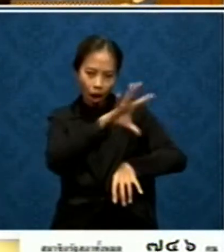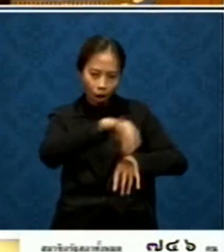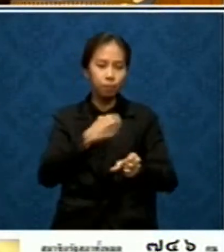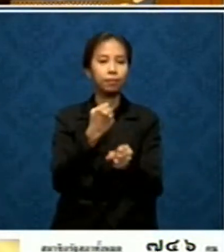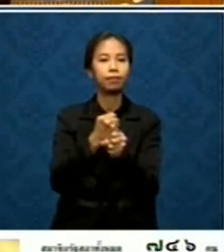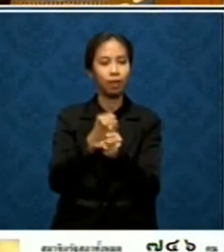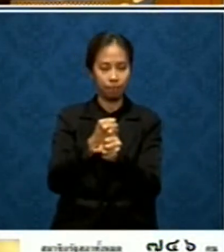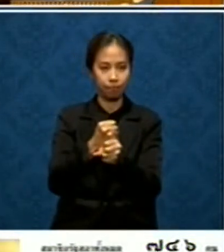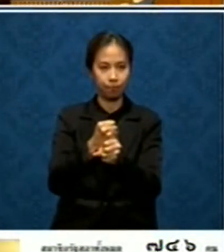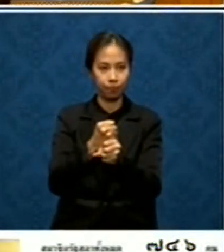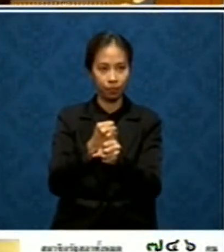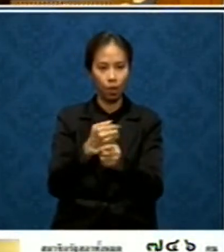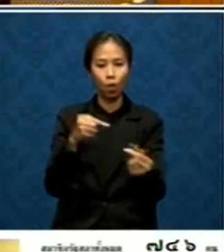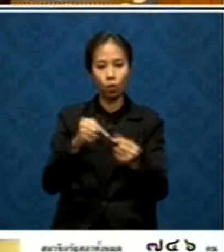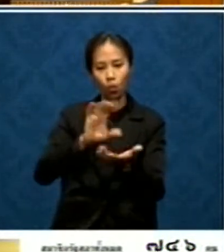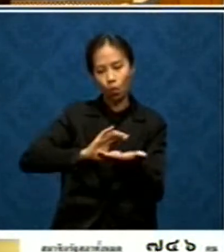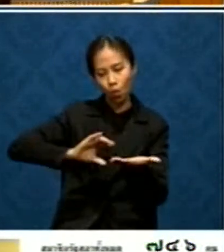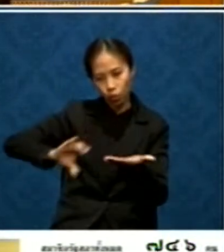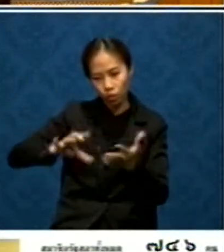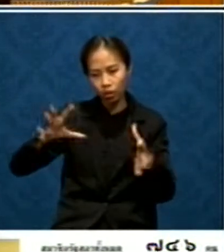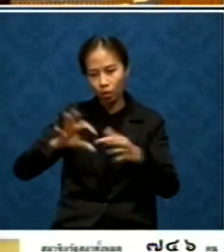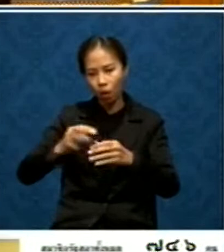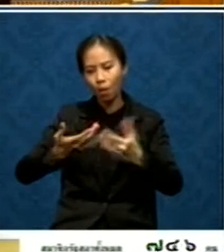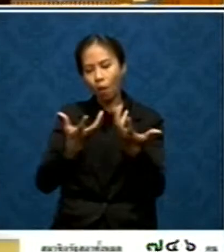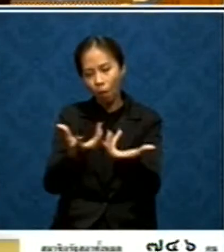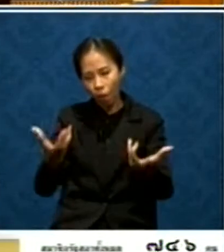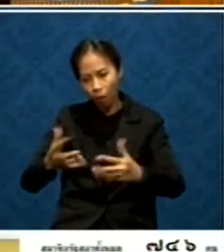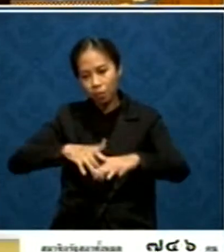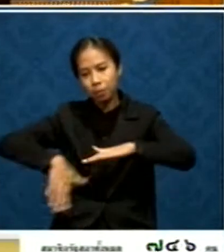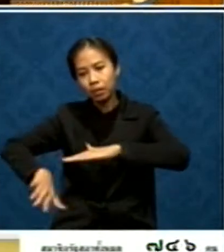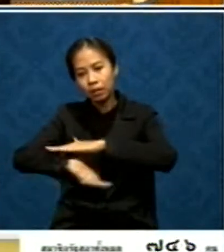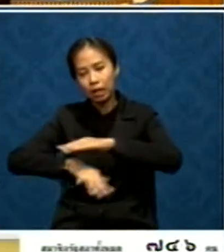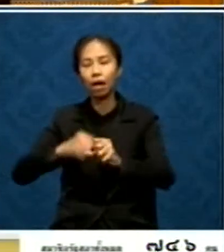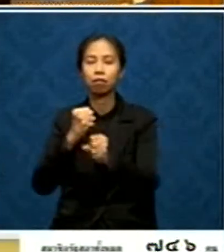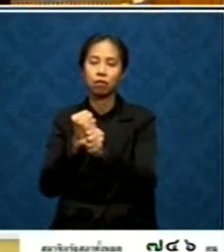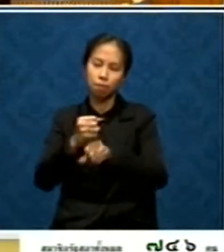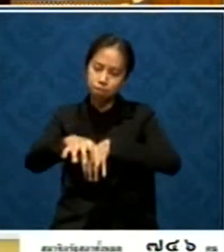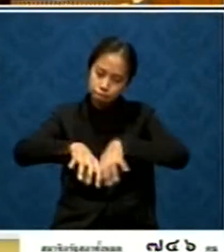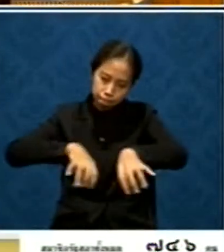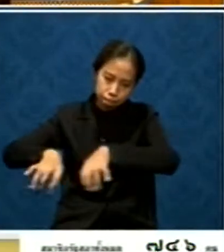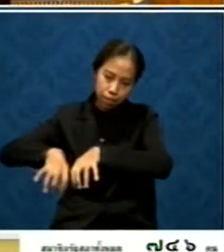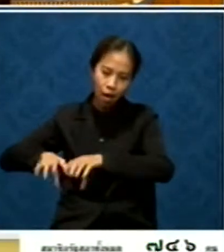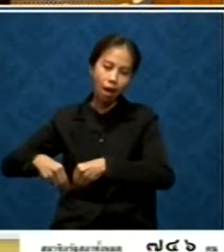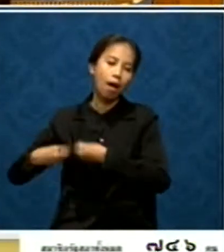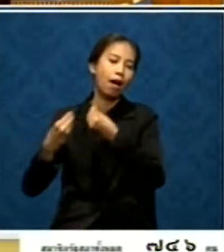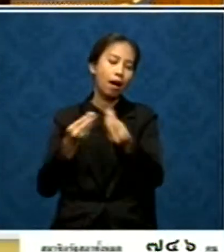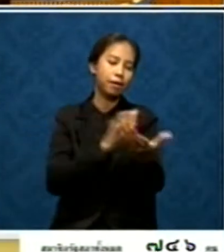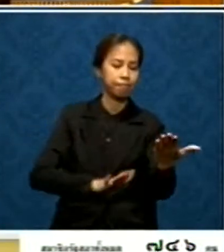ลงทุนในโครงสร้างพื้นฐานที่จำเป็นเพื่อสร้างประโยชน์ต่อคนทั้งประเ